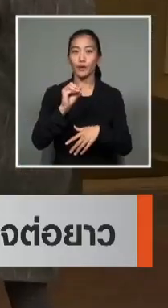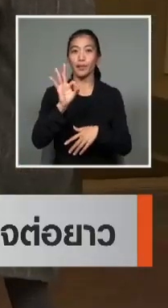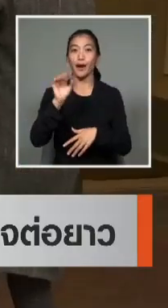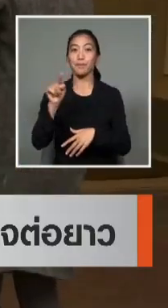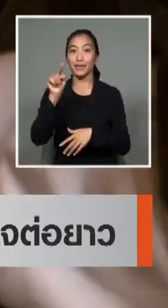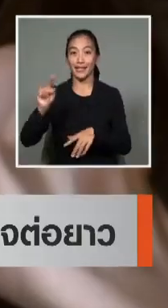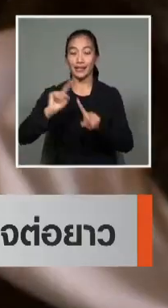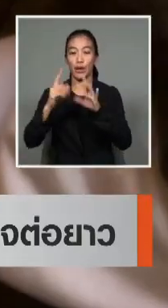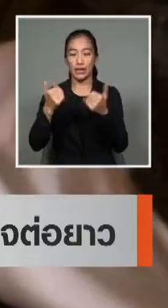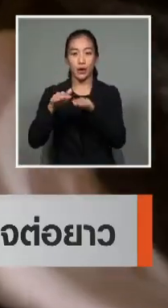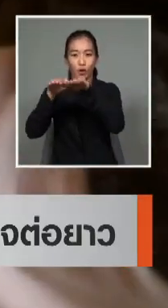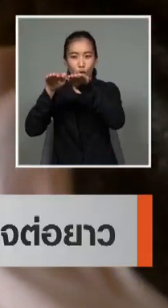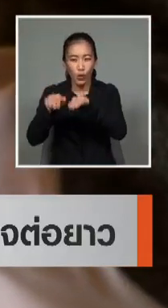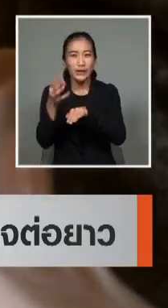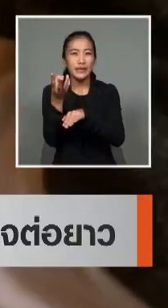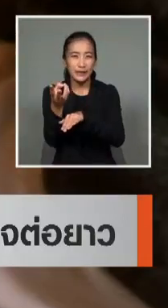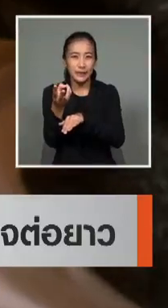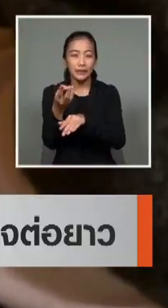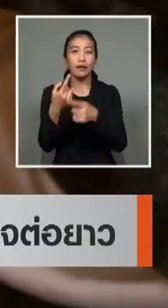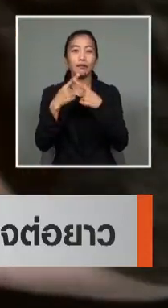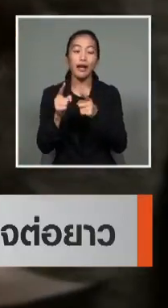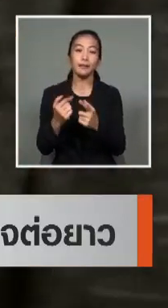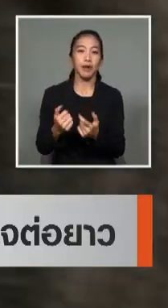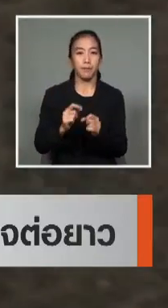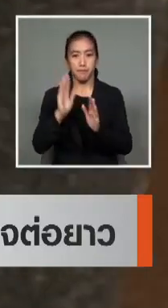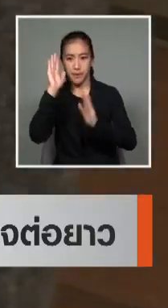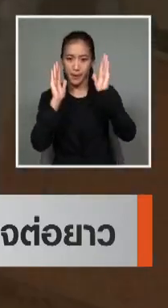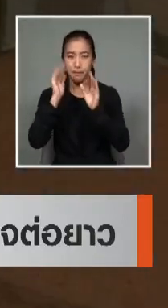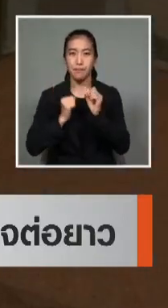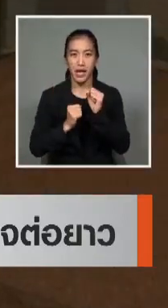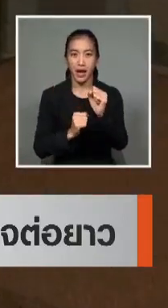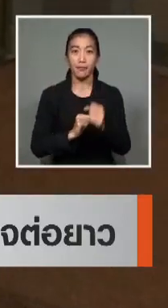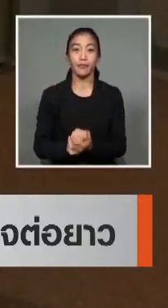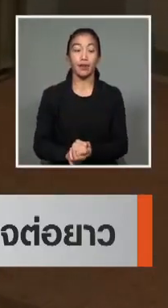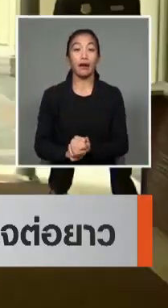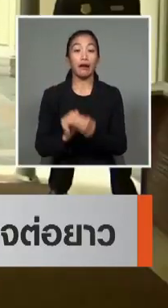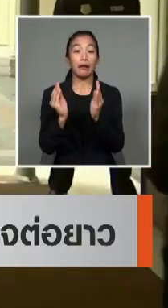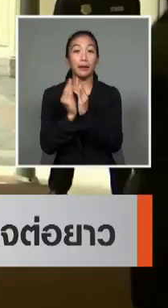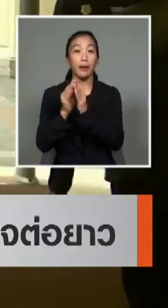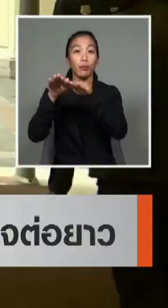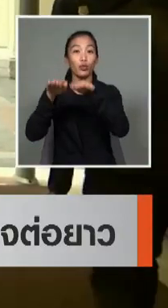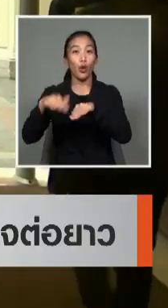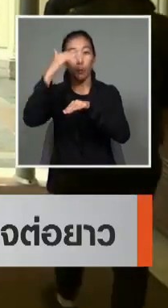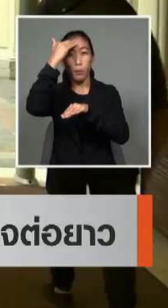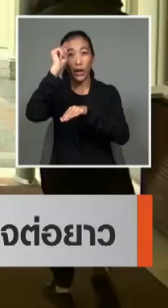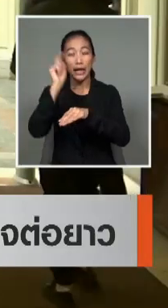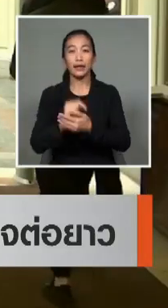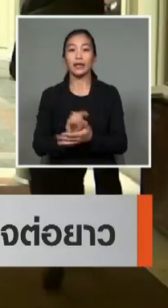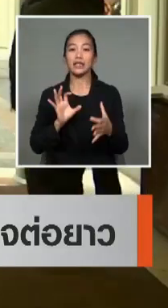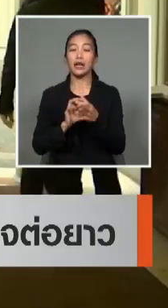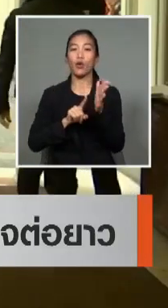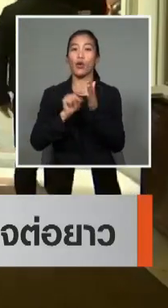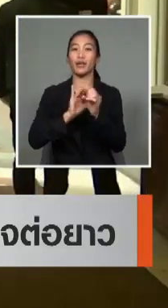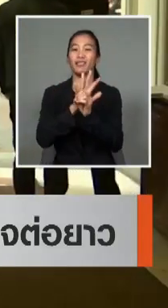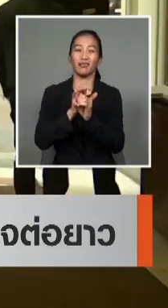รีบลงประชามติค่ะไม่งั้นเดี๋ยวจะตกไปมากกว่านี้และที่ผ่านมาทำไมเรตติ้งถึงตกนะคะตกเพราะว่าการรับมือสถานการณ์ระบาดของโควิด -19 นั่นเ